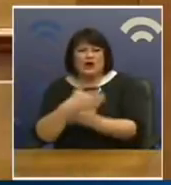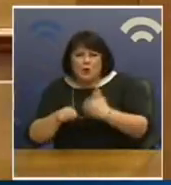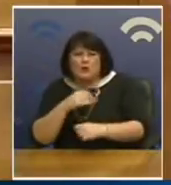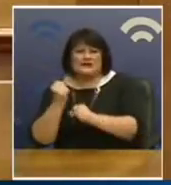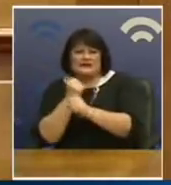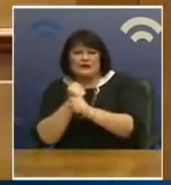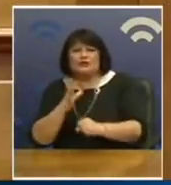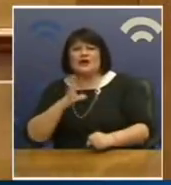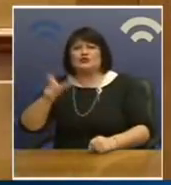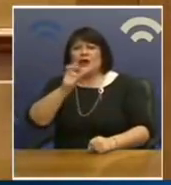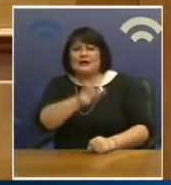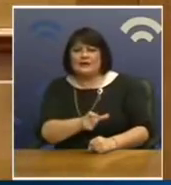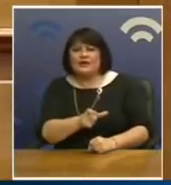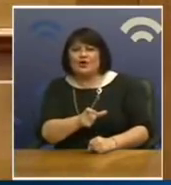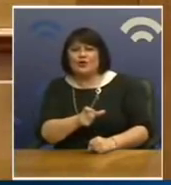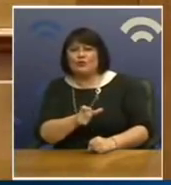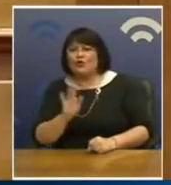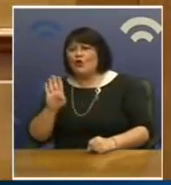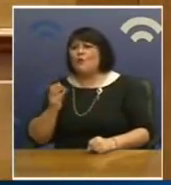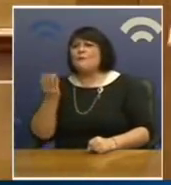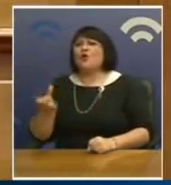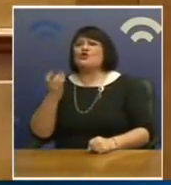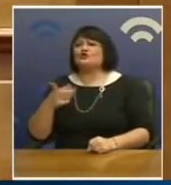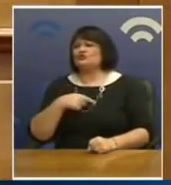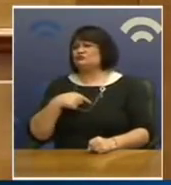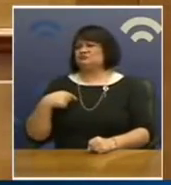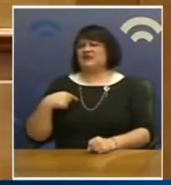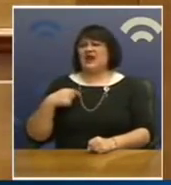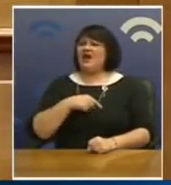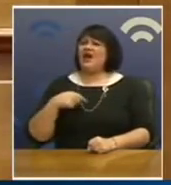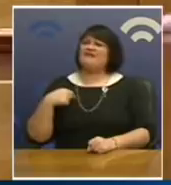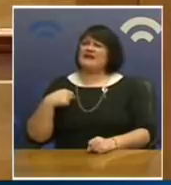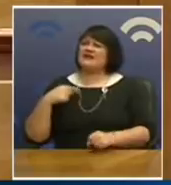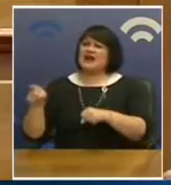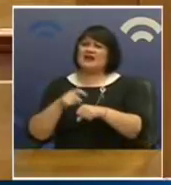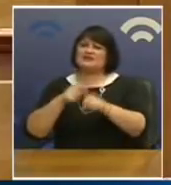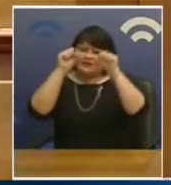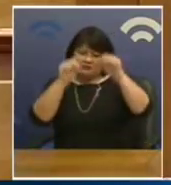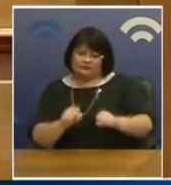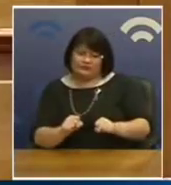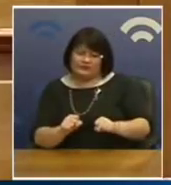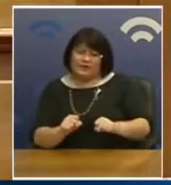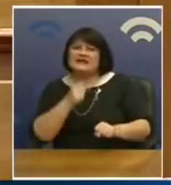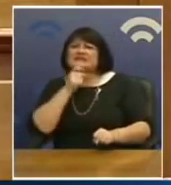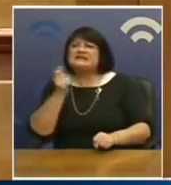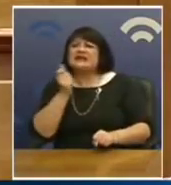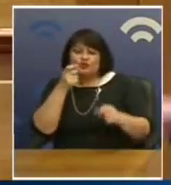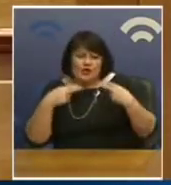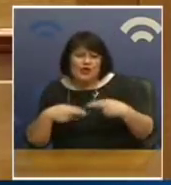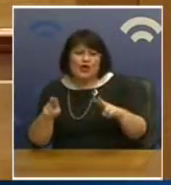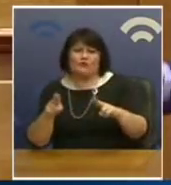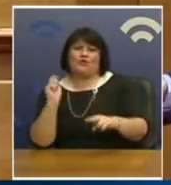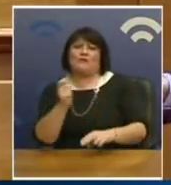δίνουν προκλητικά μπόνους σε golden boys και όταν έρθει η ώρα και βαράνε κανόνι να αφήνουν τους συνταξιούχους στον δρόμο.